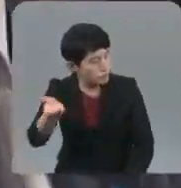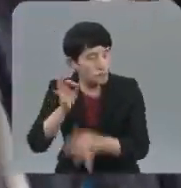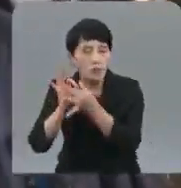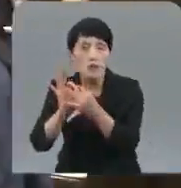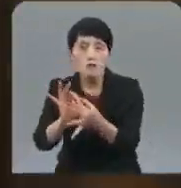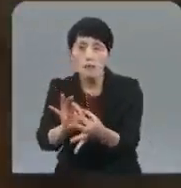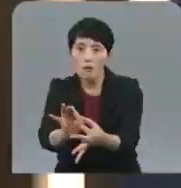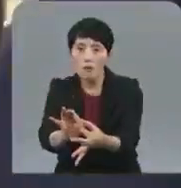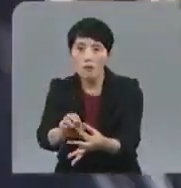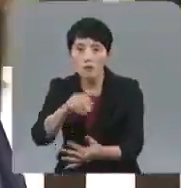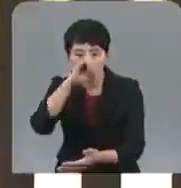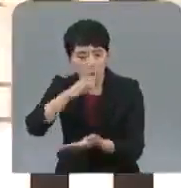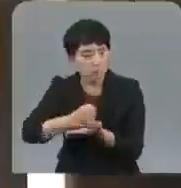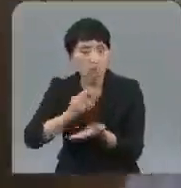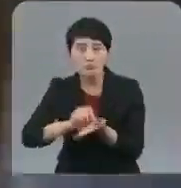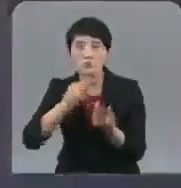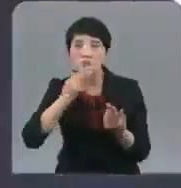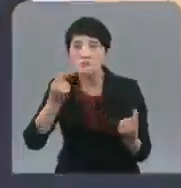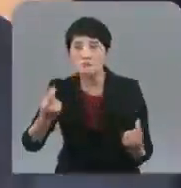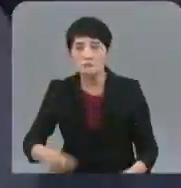envers ceux qui se sont sacrifiés pour la patrie